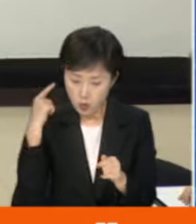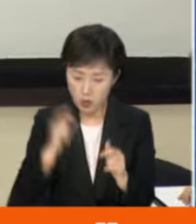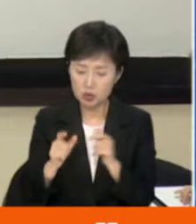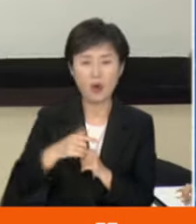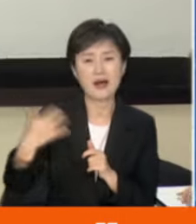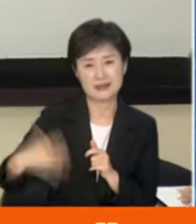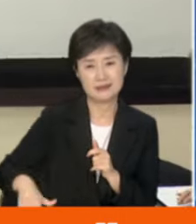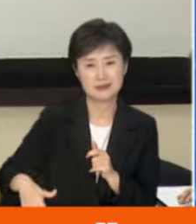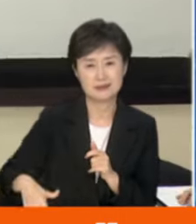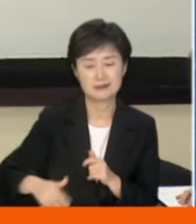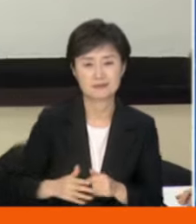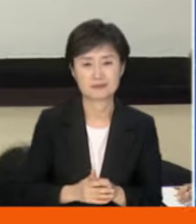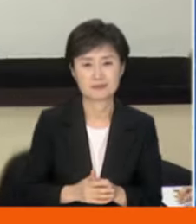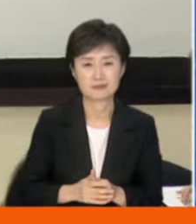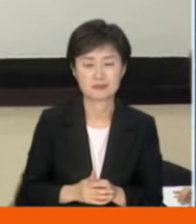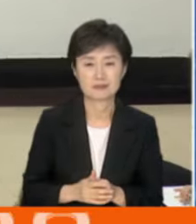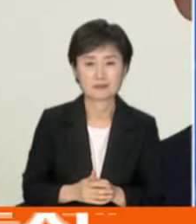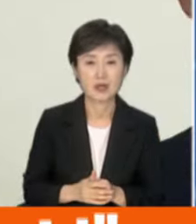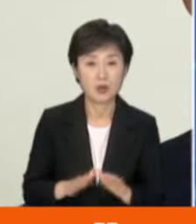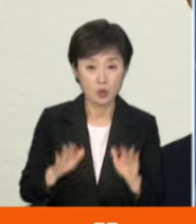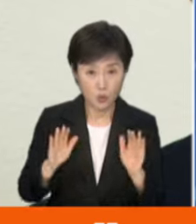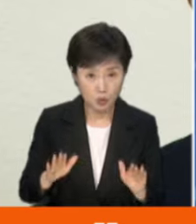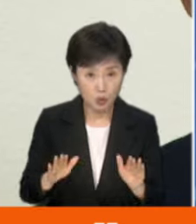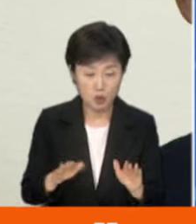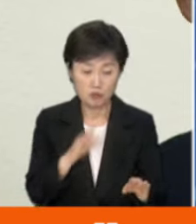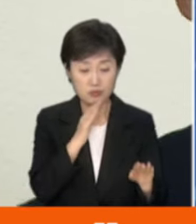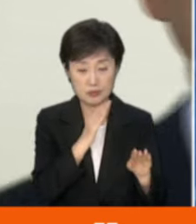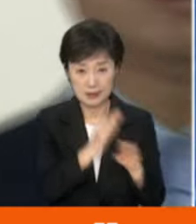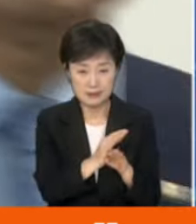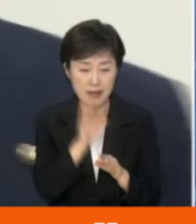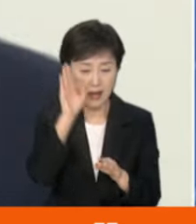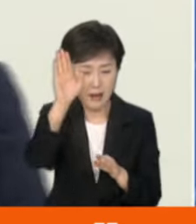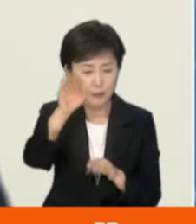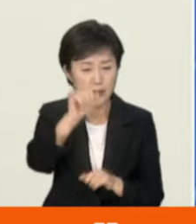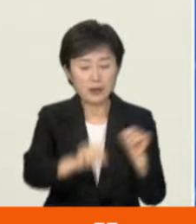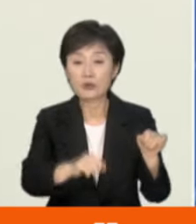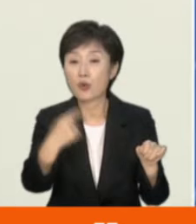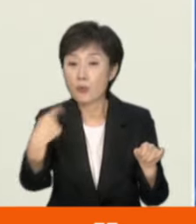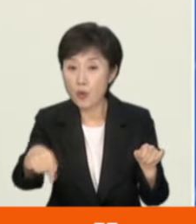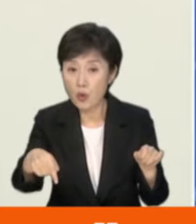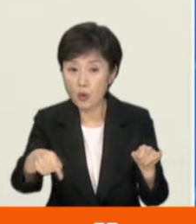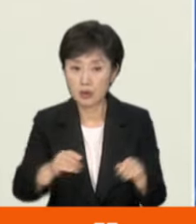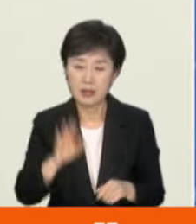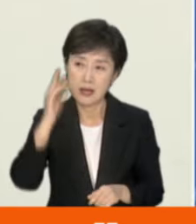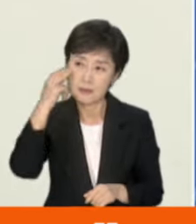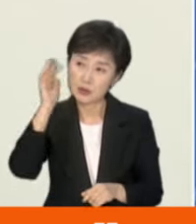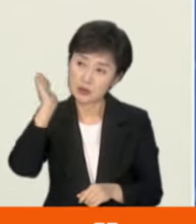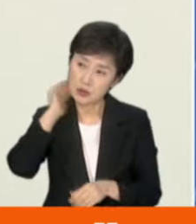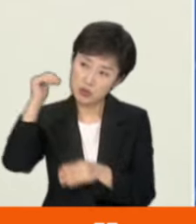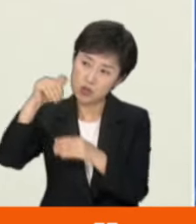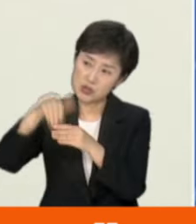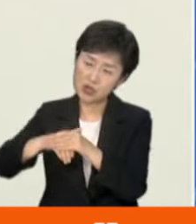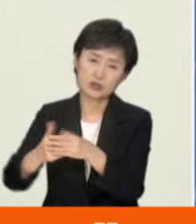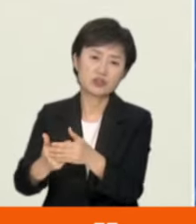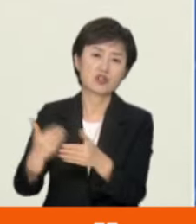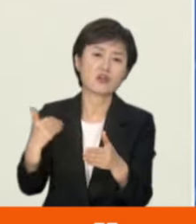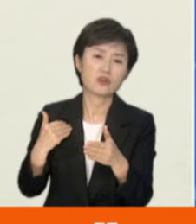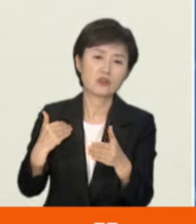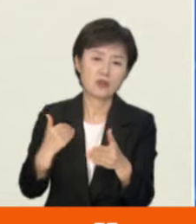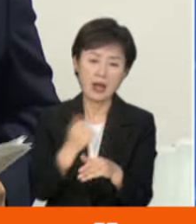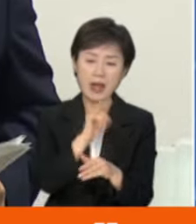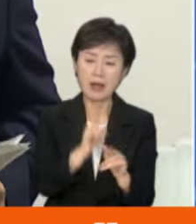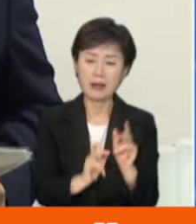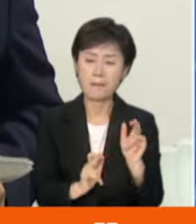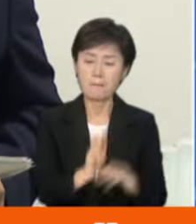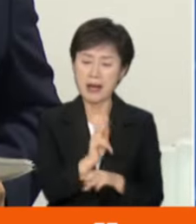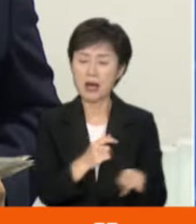없다고 답했습니다. 국방정보본부는 또 북한의 향후 도발 전망과 관련해 미국 대선 전에 핵 이슈를 부각하려고